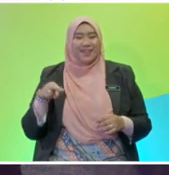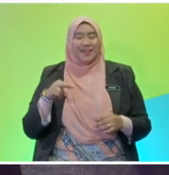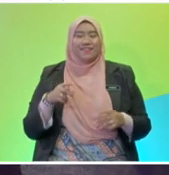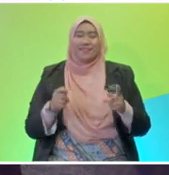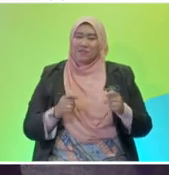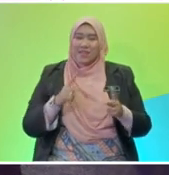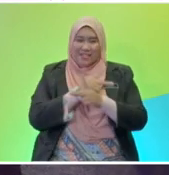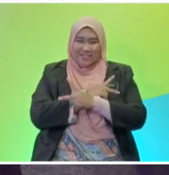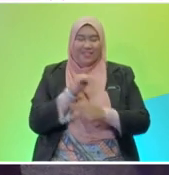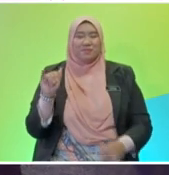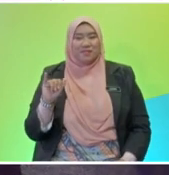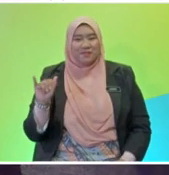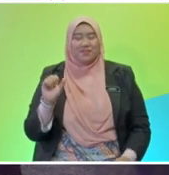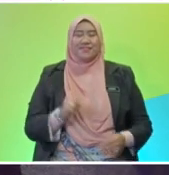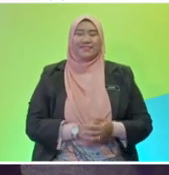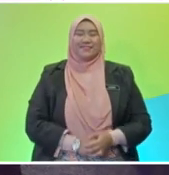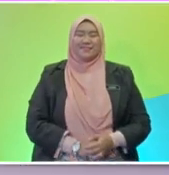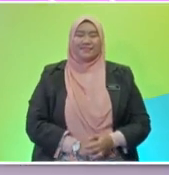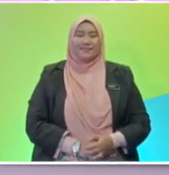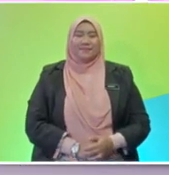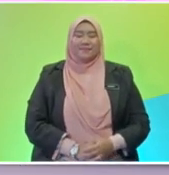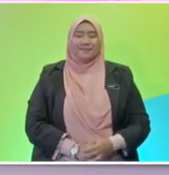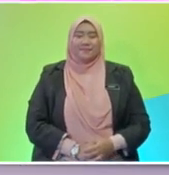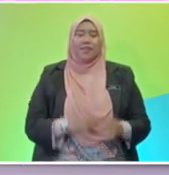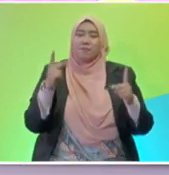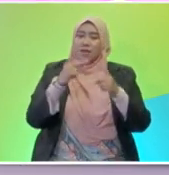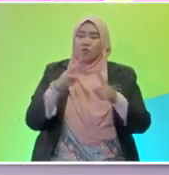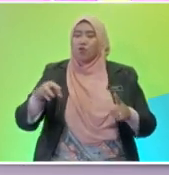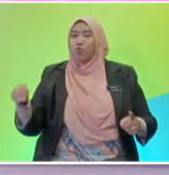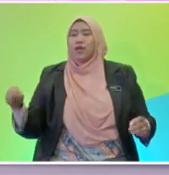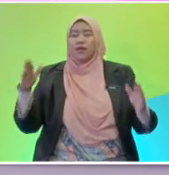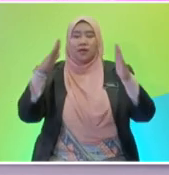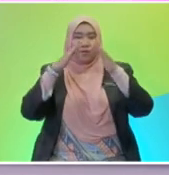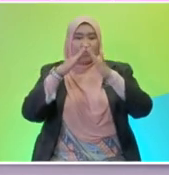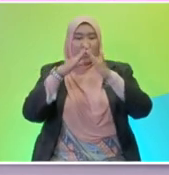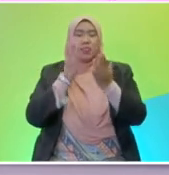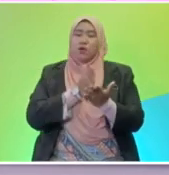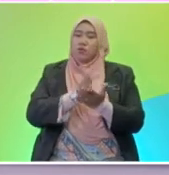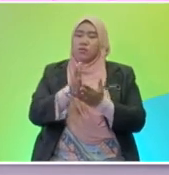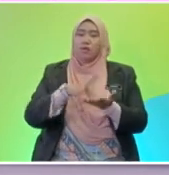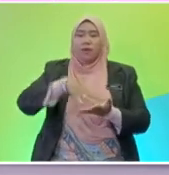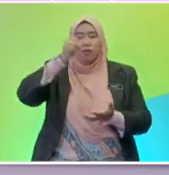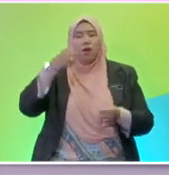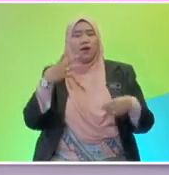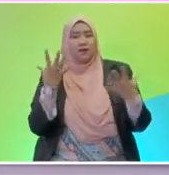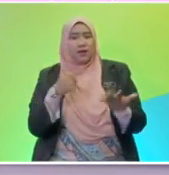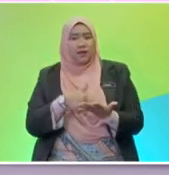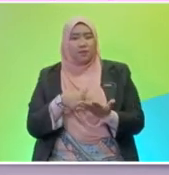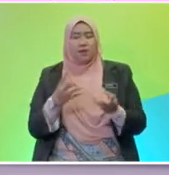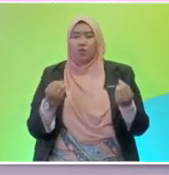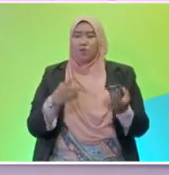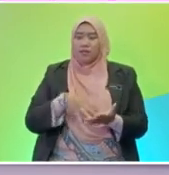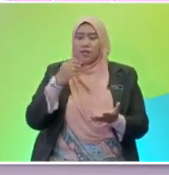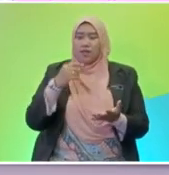Kasih Cikgu hazirah Iya bersama kita hari ini dan kepada murid-murid di rumah terus kamu pembelajaran banyak lah kita anak belajar terus